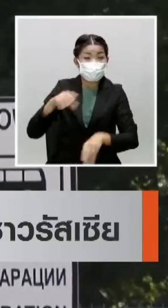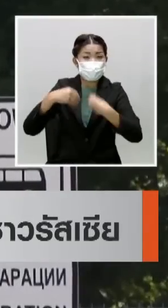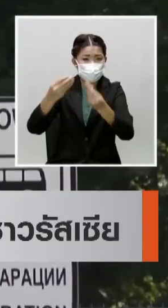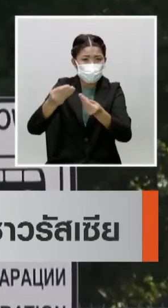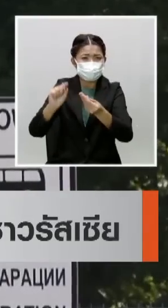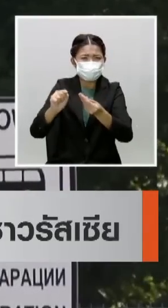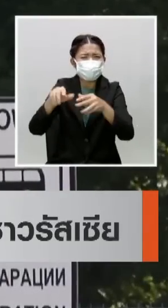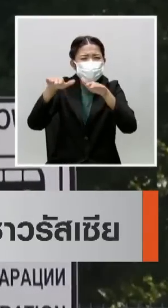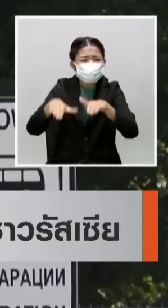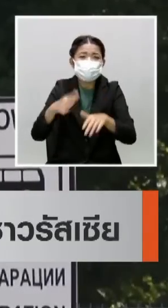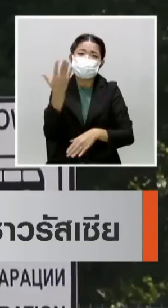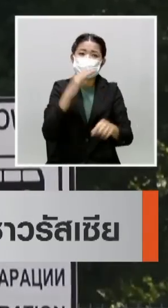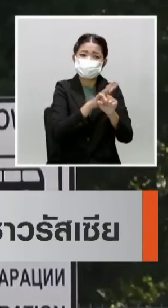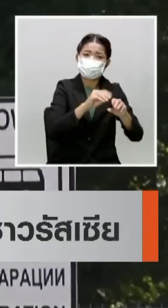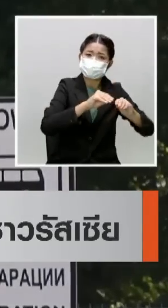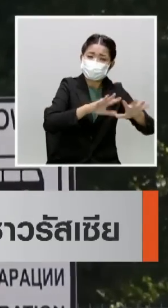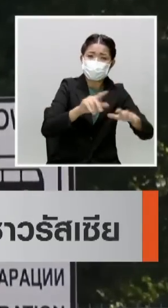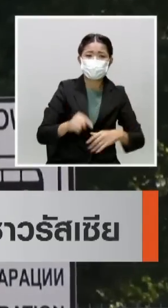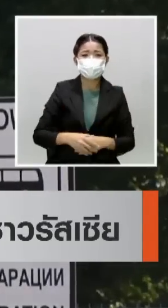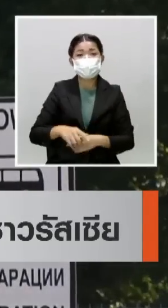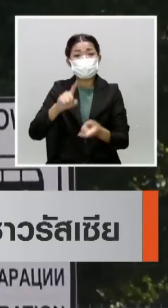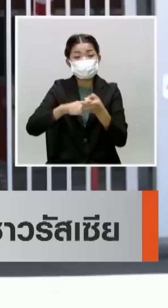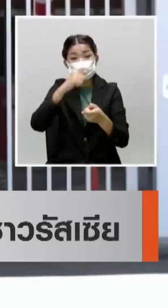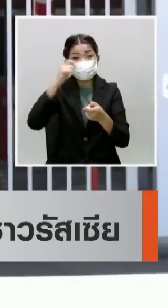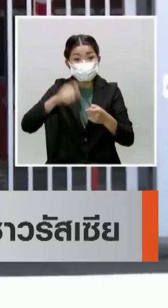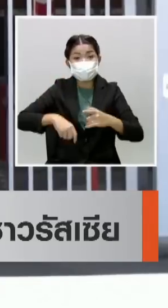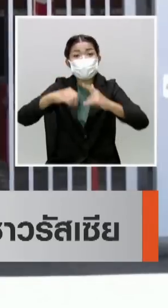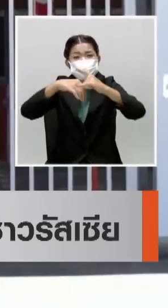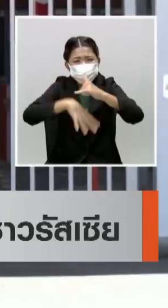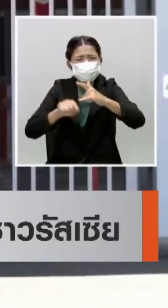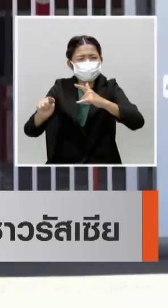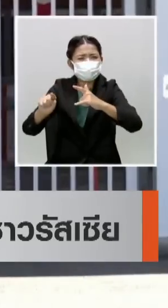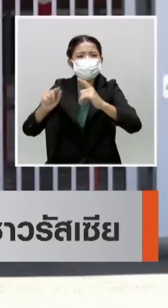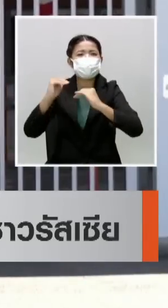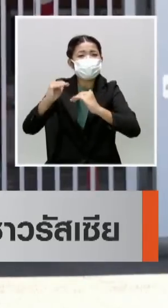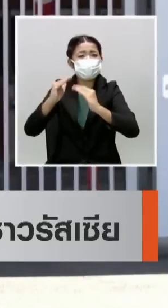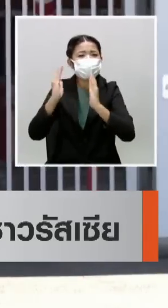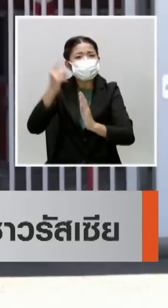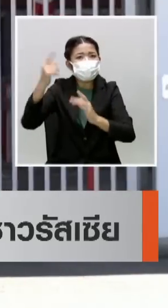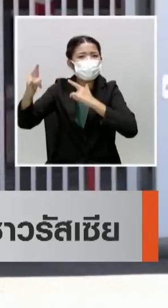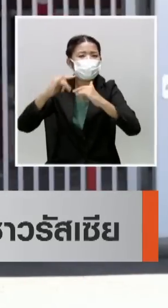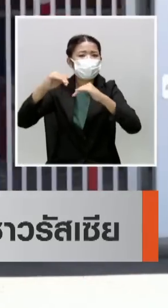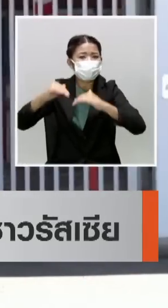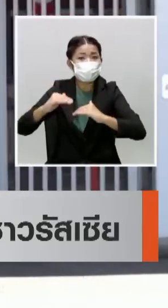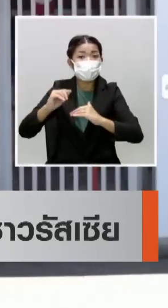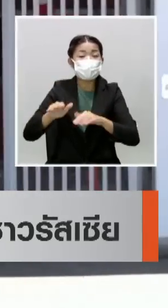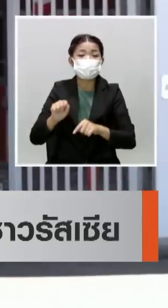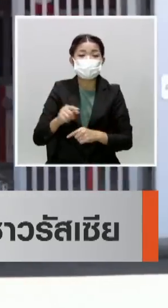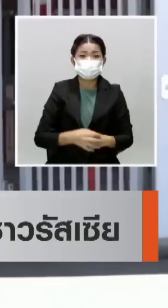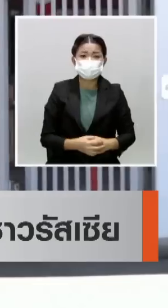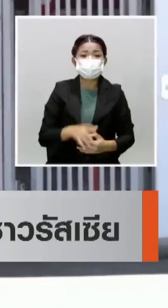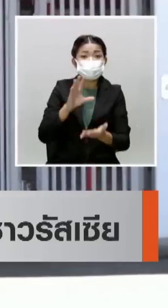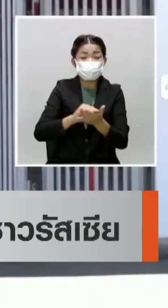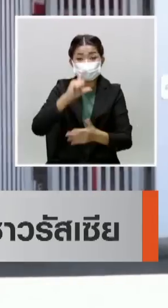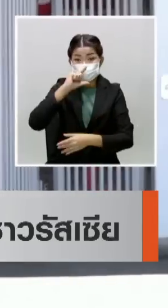-19 และก่อนเกิดการปฏิบัติการทางทหารระหว่างรัสเซียและยูเครนโดยข้อมูลจากกระทรวงการต่างประเทศของฟินแลนด์ระบุว่า